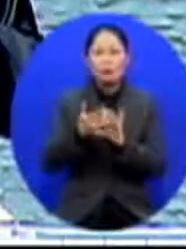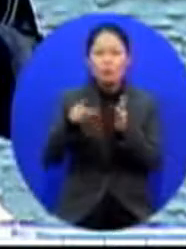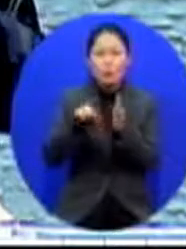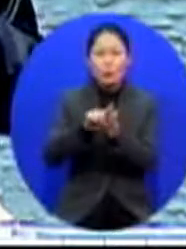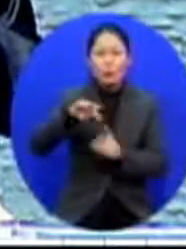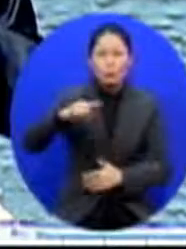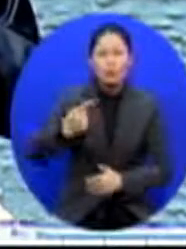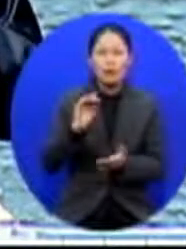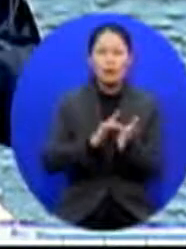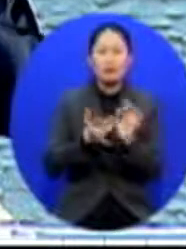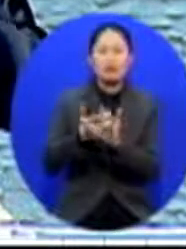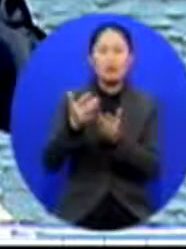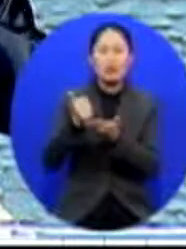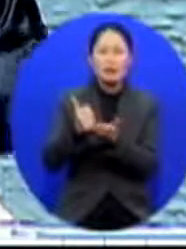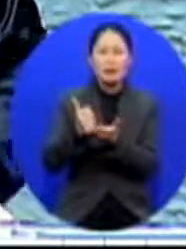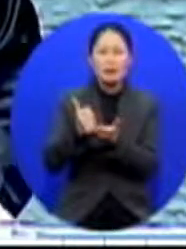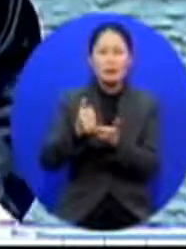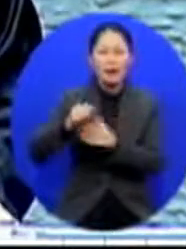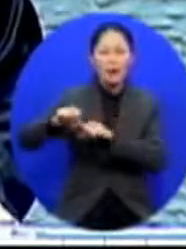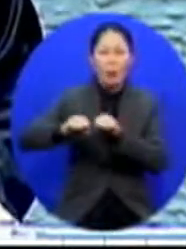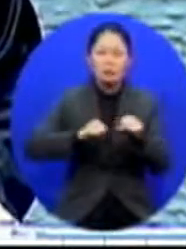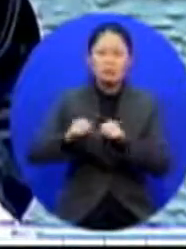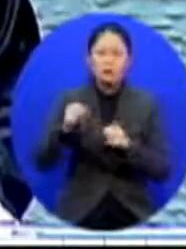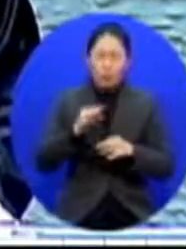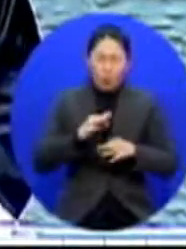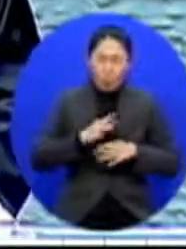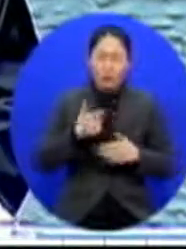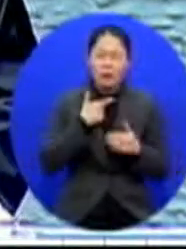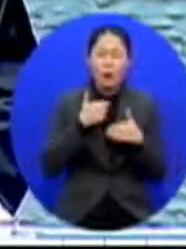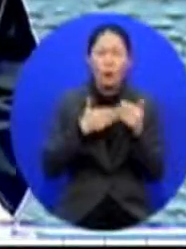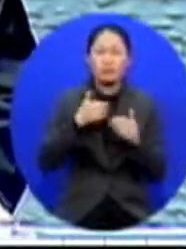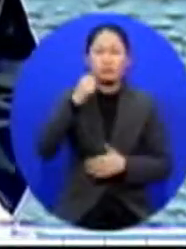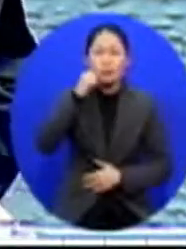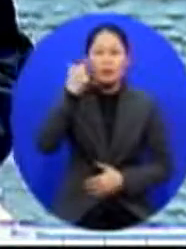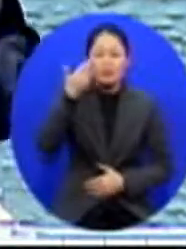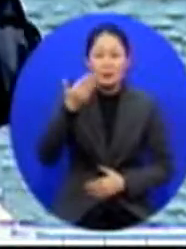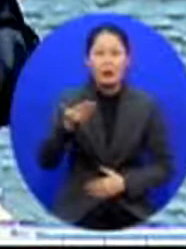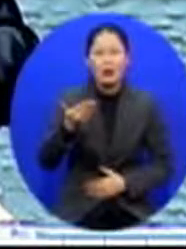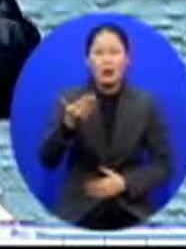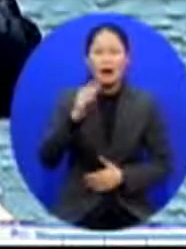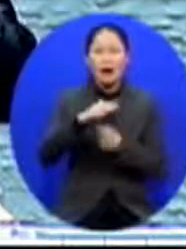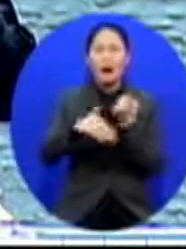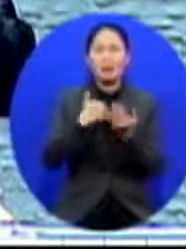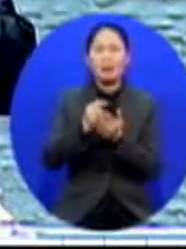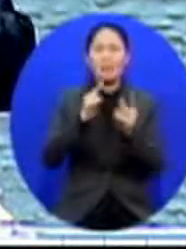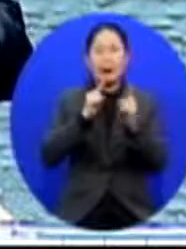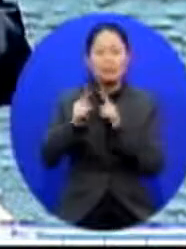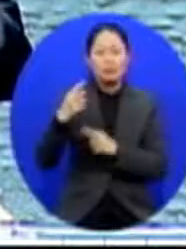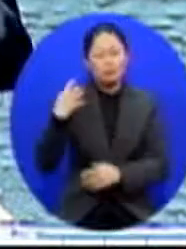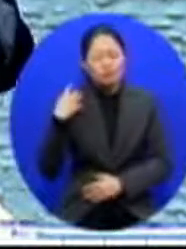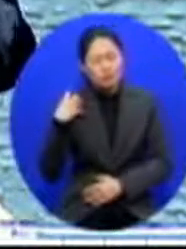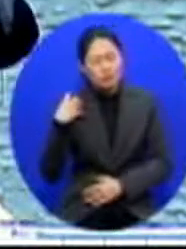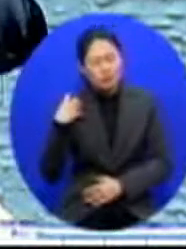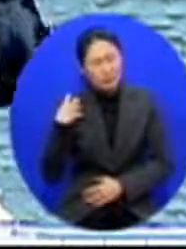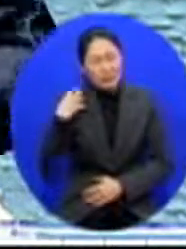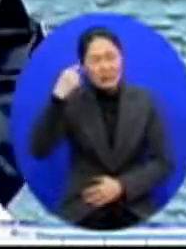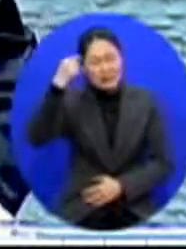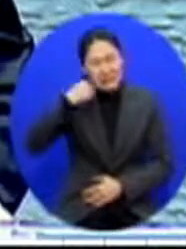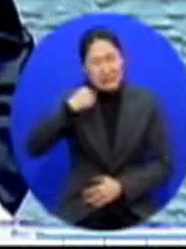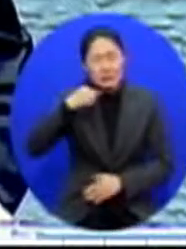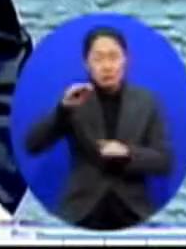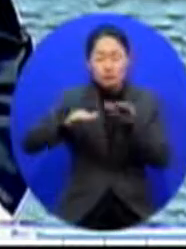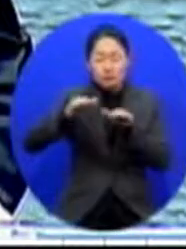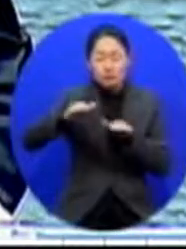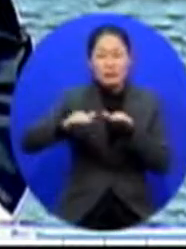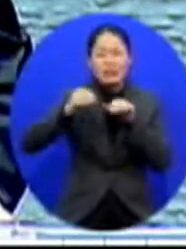예수님의 역사를 놀랍게 경험하고 살지 못하는가 하나님의 말씀이 부담스럽게 느껴지는 수준이 머물러 있기